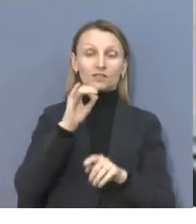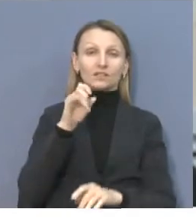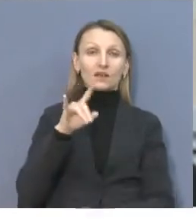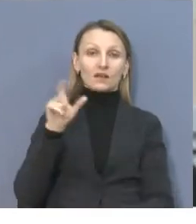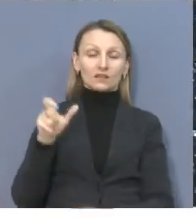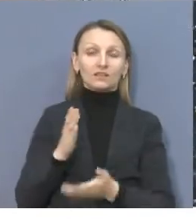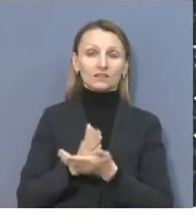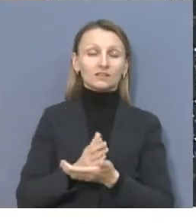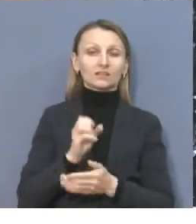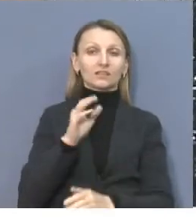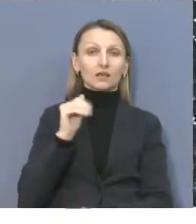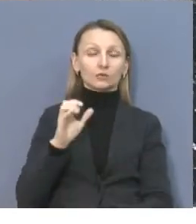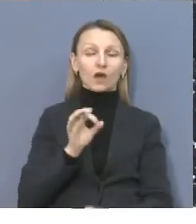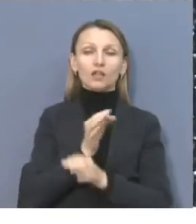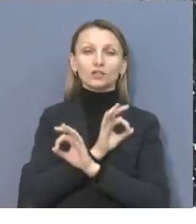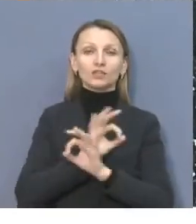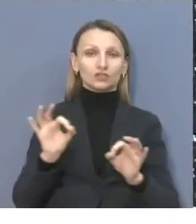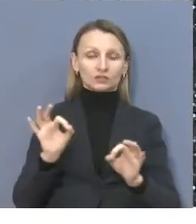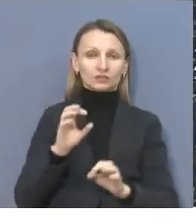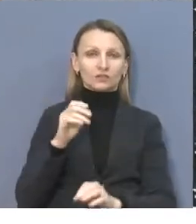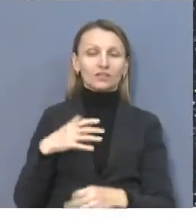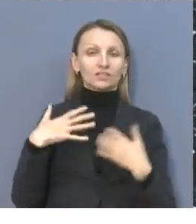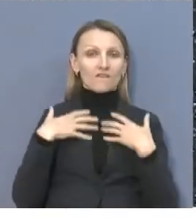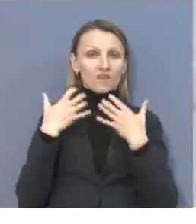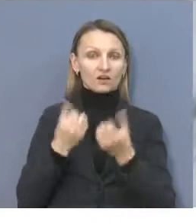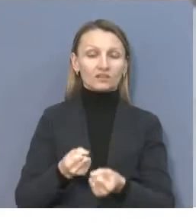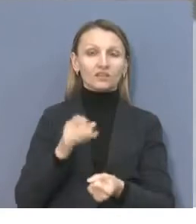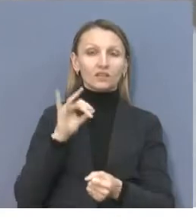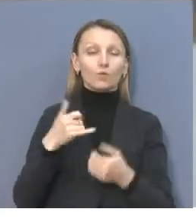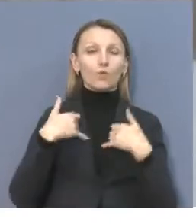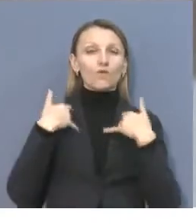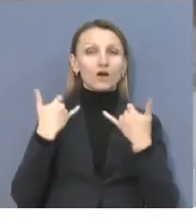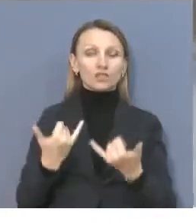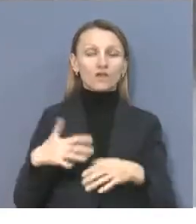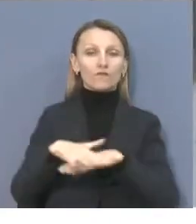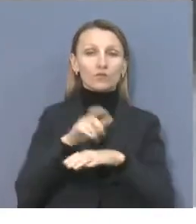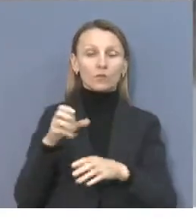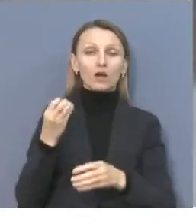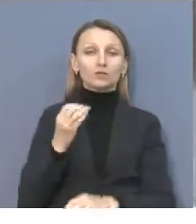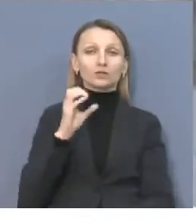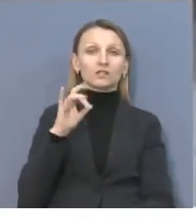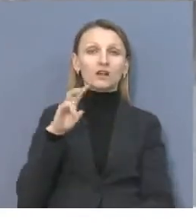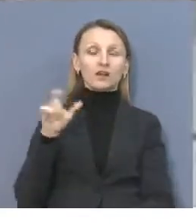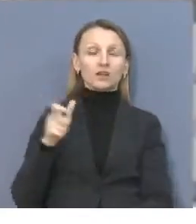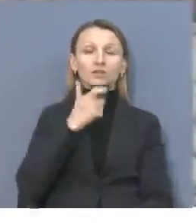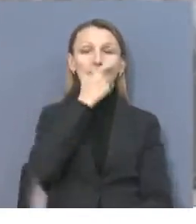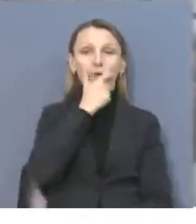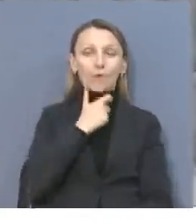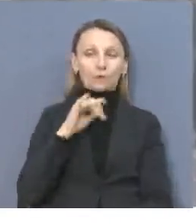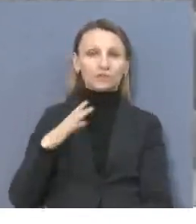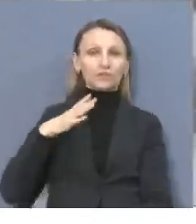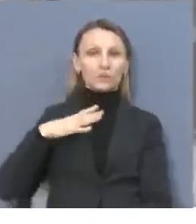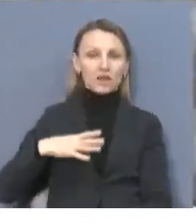статус отличника здравоохранения самое главное уважаем в обществе а еще сир аллаха очень скромный и сдержанный человек